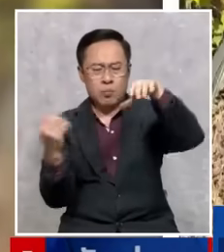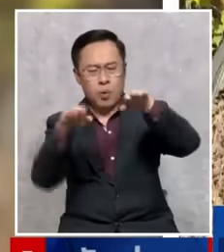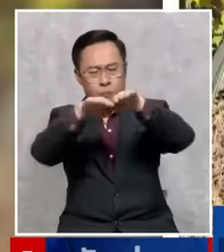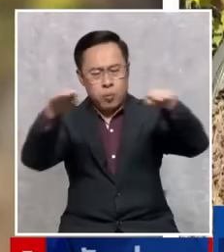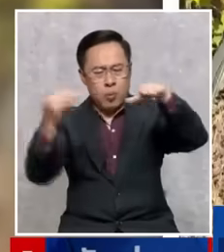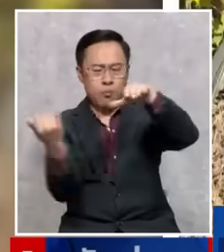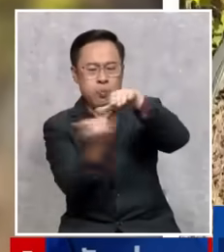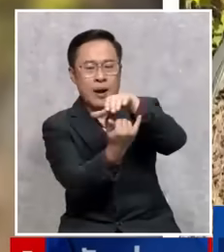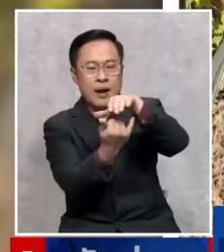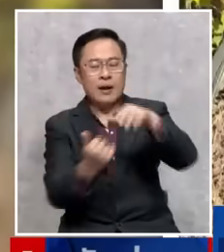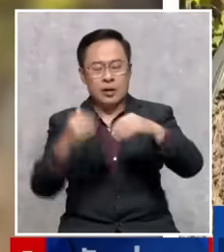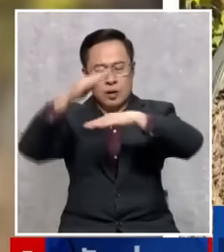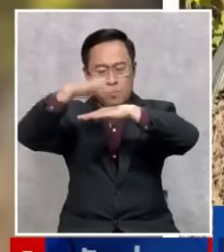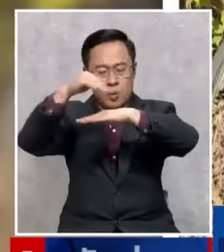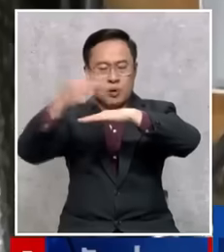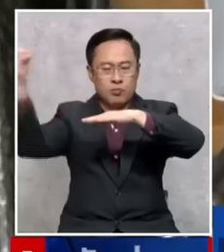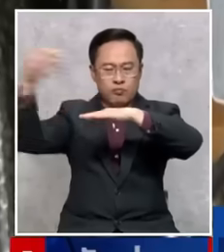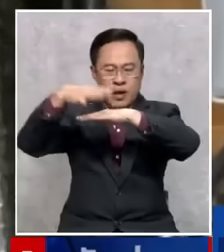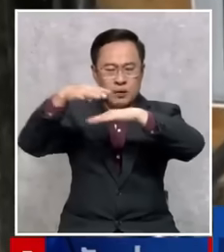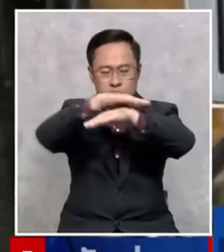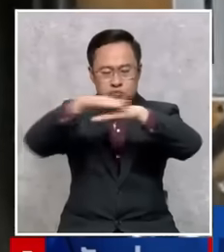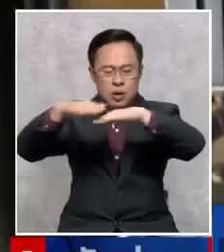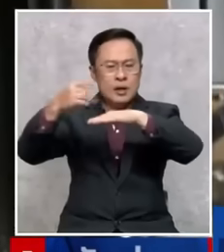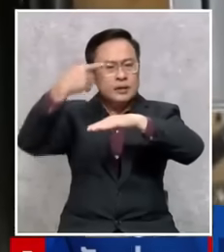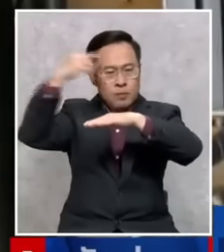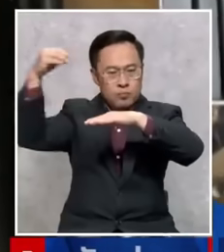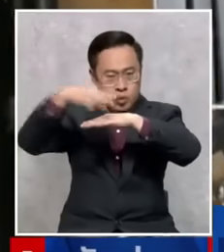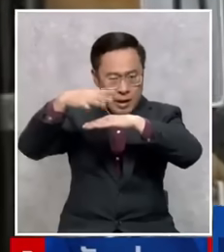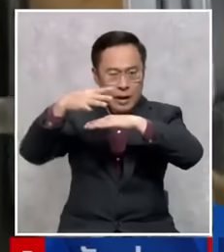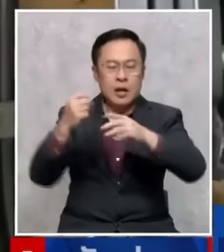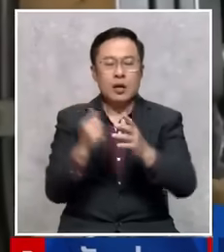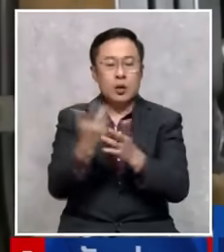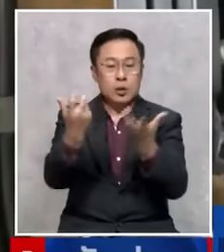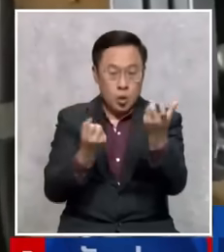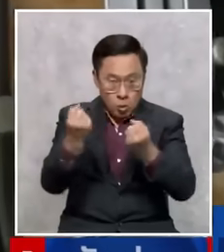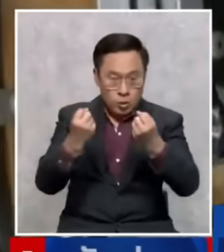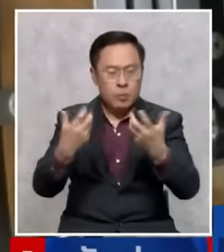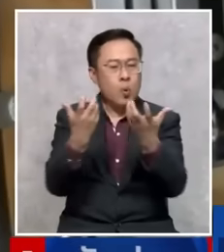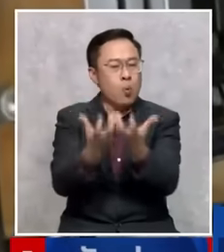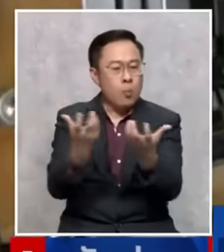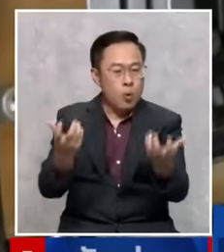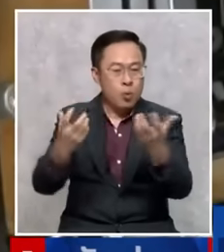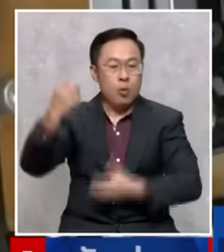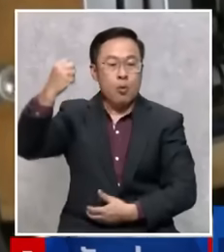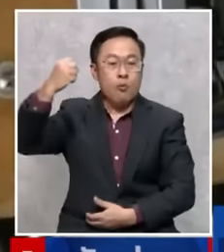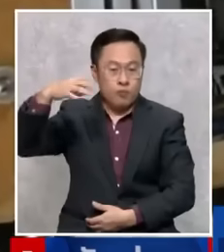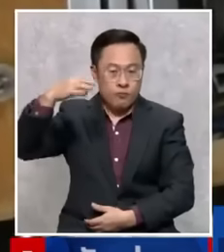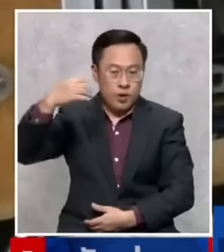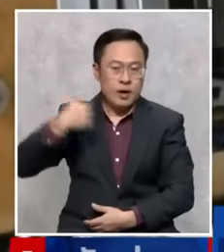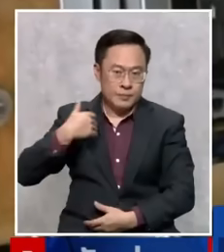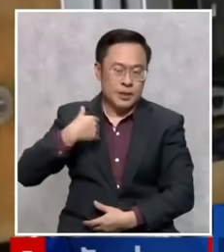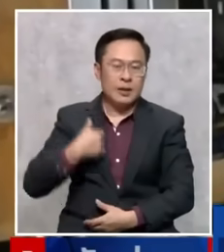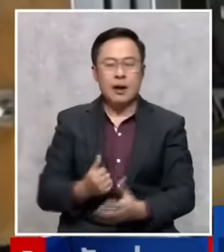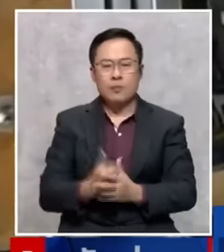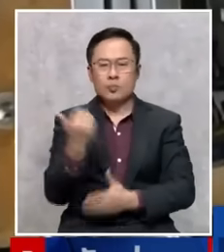งไฟฟ้ามีทั้งทีวีเครื่องเสียงการน้ำร้อนในรถครบครันคุณผู้ชมอย่างที่เห็นเลยนะคะไปสอบถามเจ้าของ